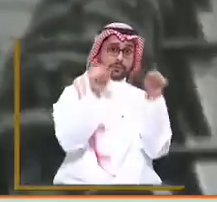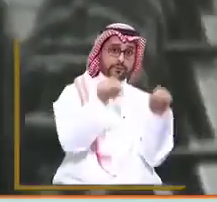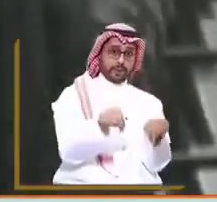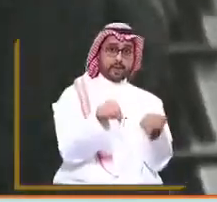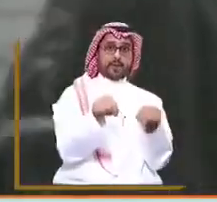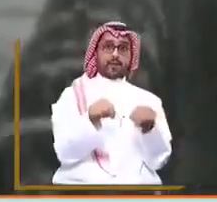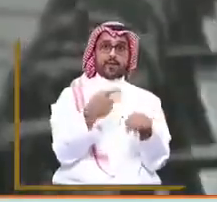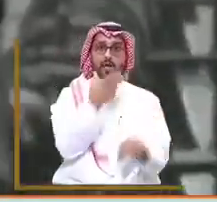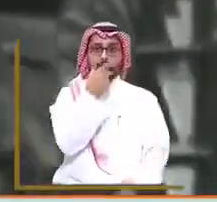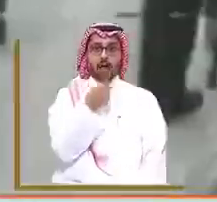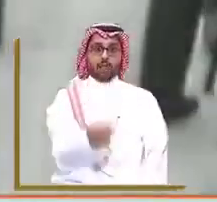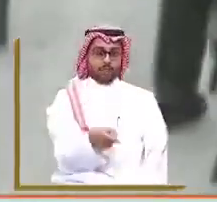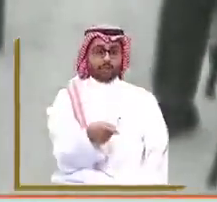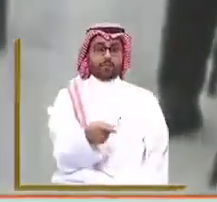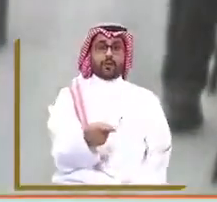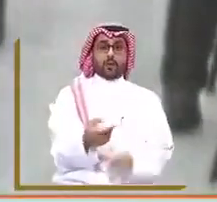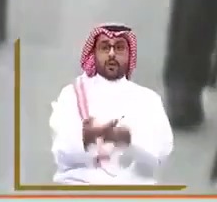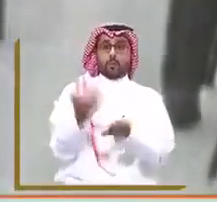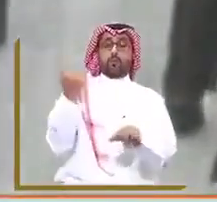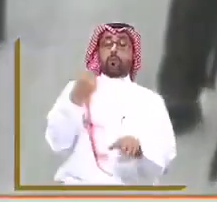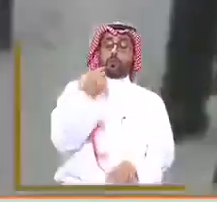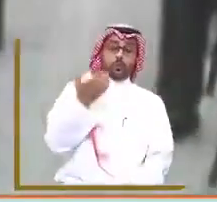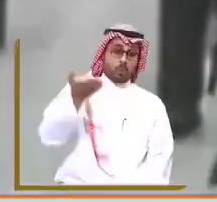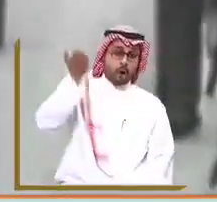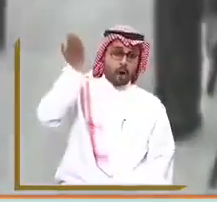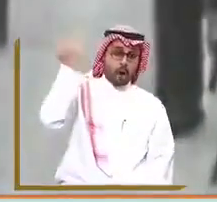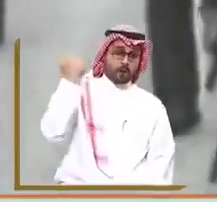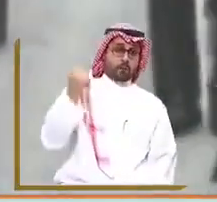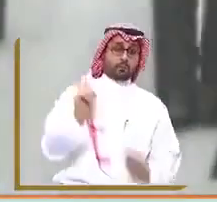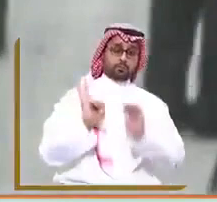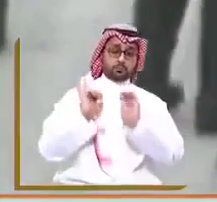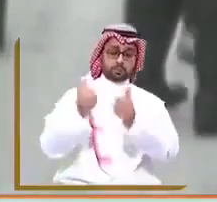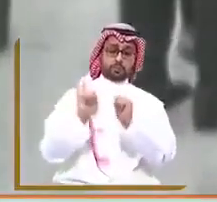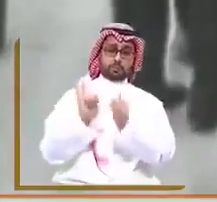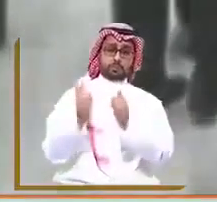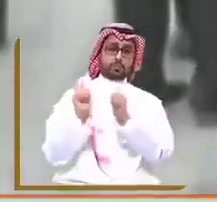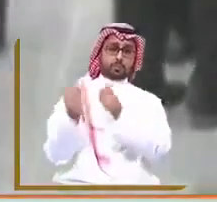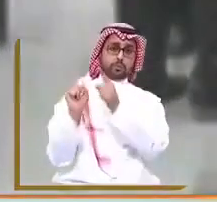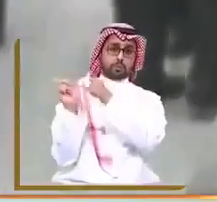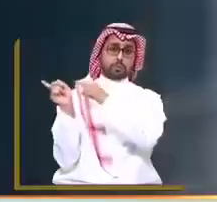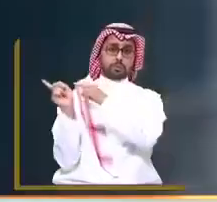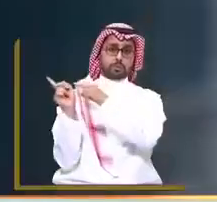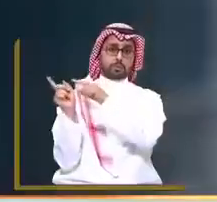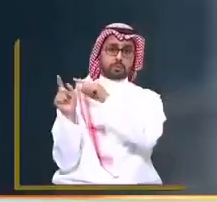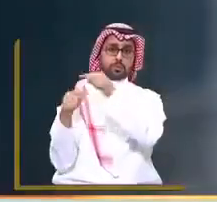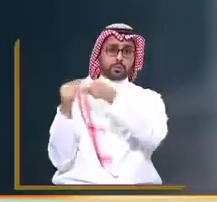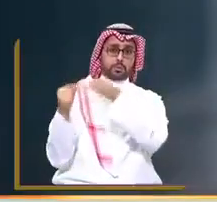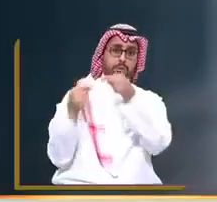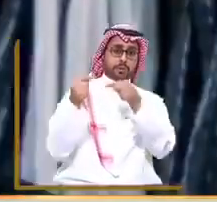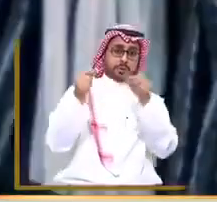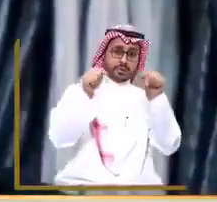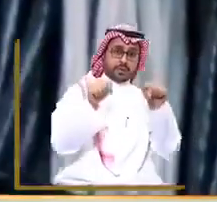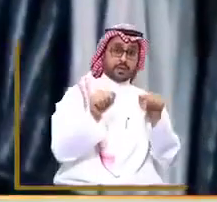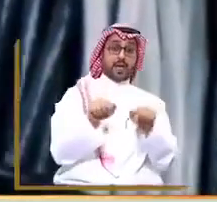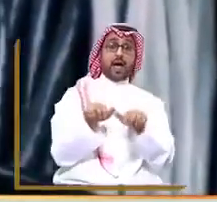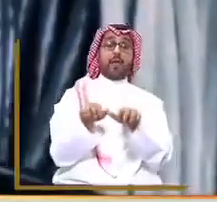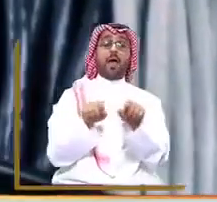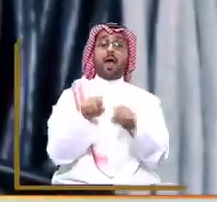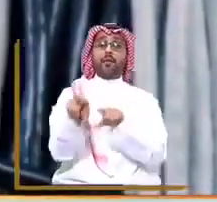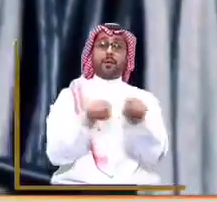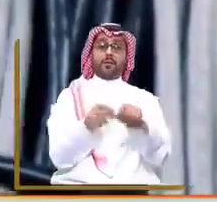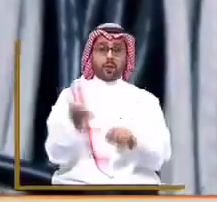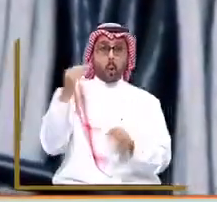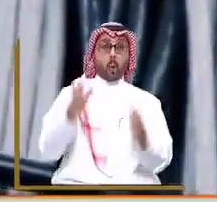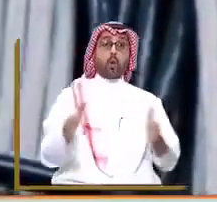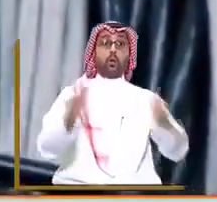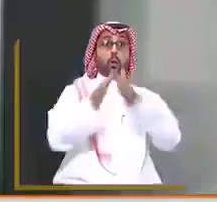صناعية تتالت منذ أواخر القرن 18 وساهمت في تغييرات كبيرة خاصة شبكة الإنترنت